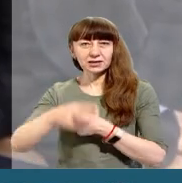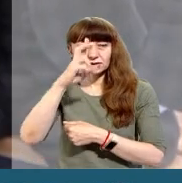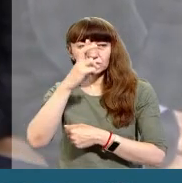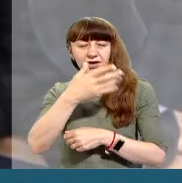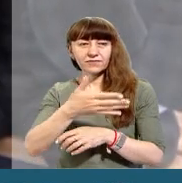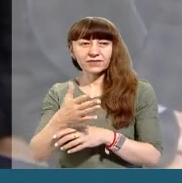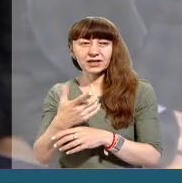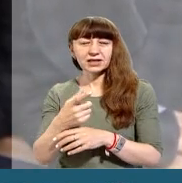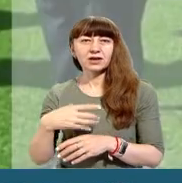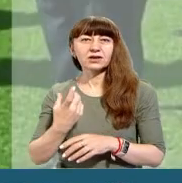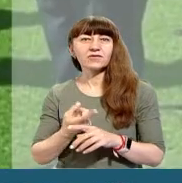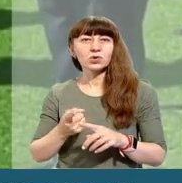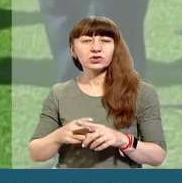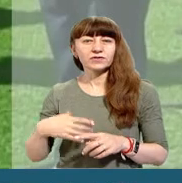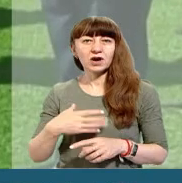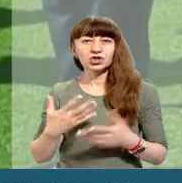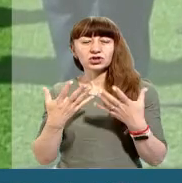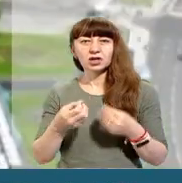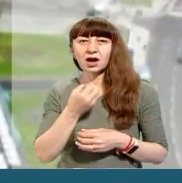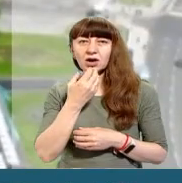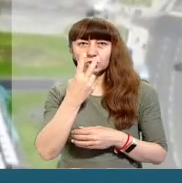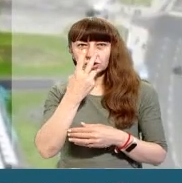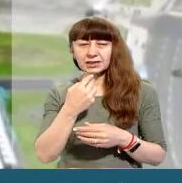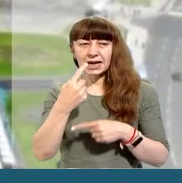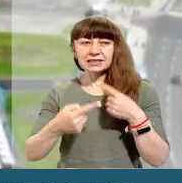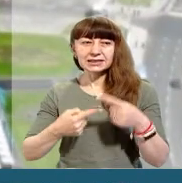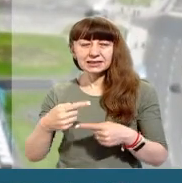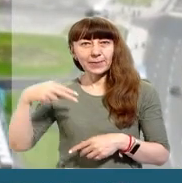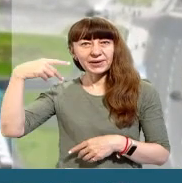дәстүр. Салтанатты рәсімге президент қатысты.